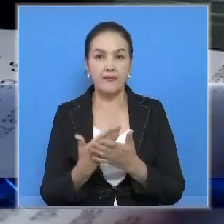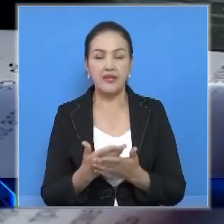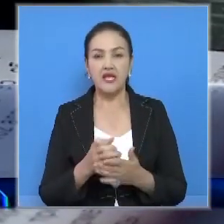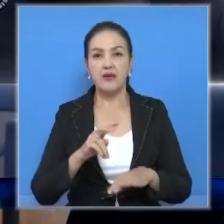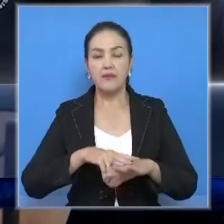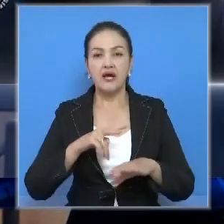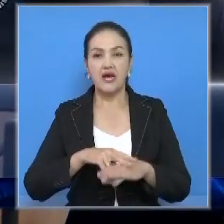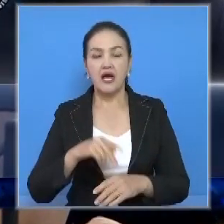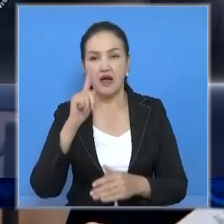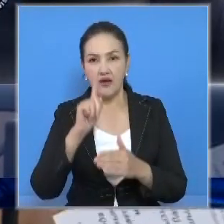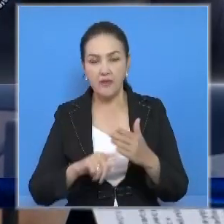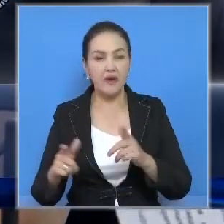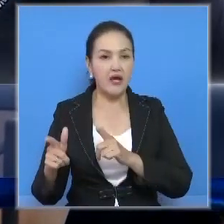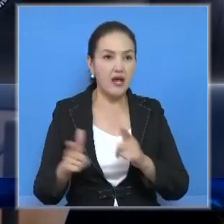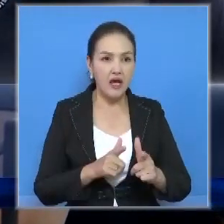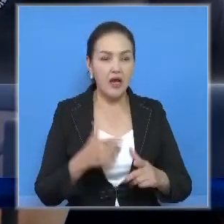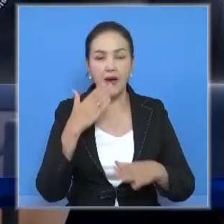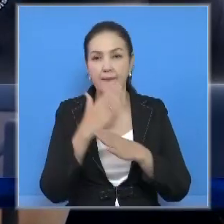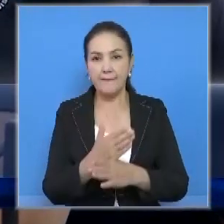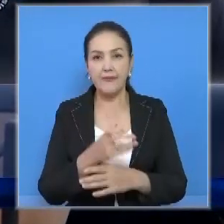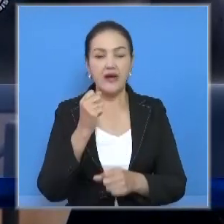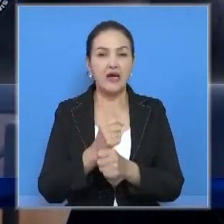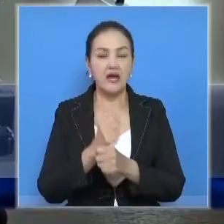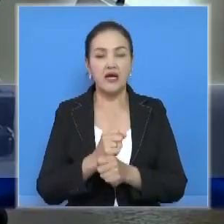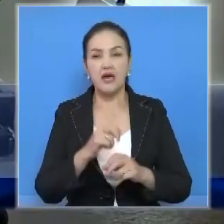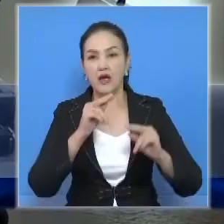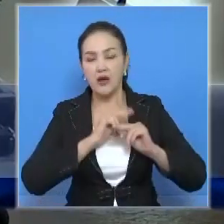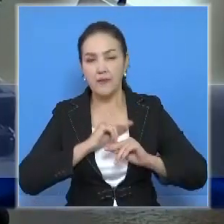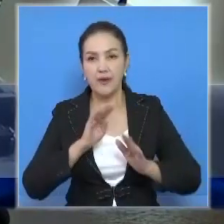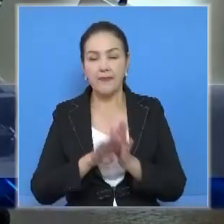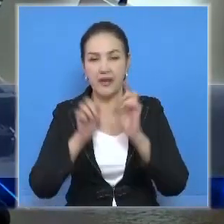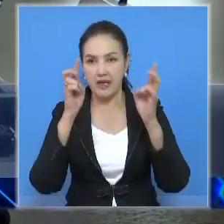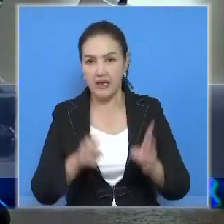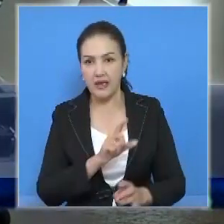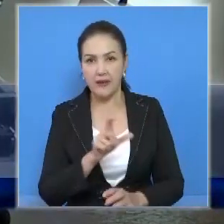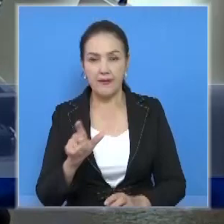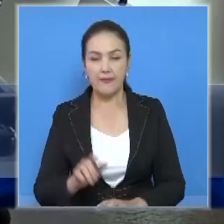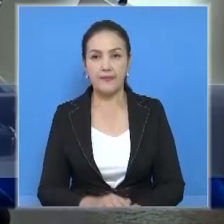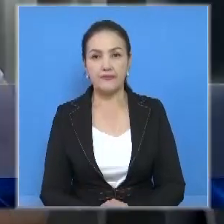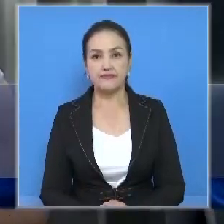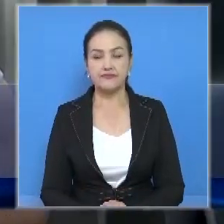департамента полиции заверил, что готов оказать содействие в работе и сотрудничать ради безопасности людей.